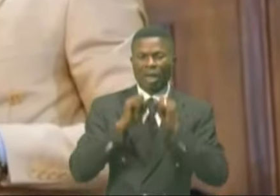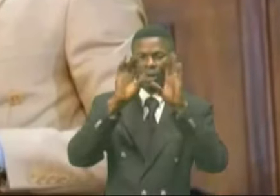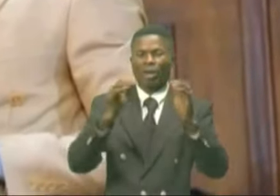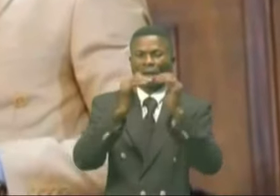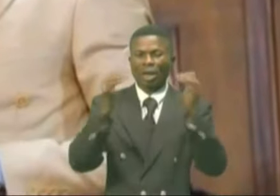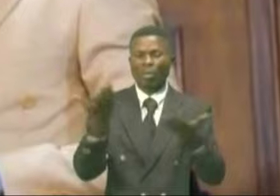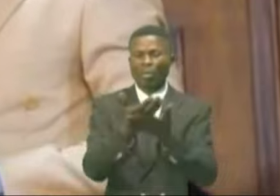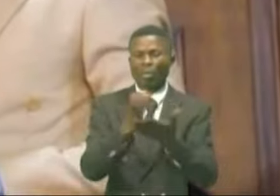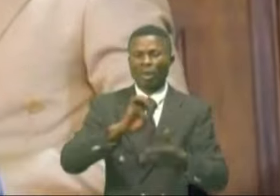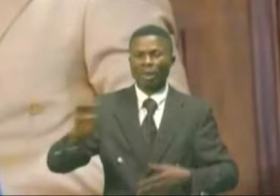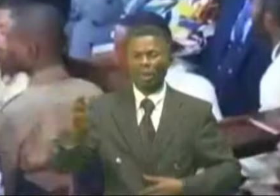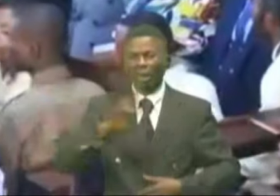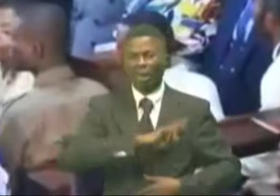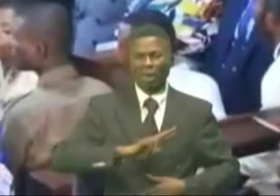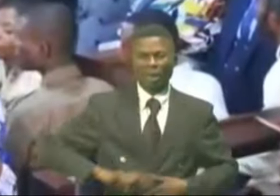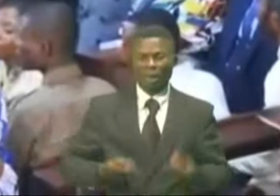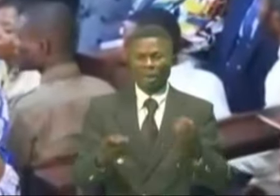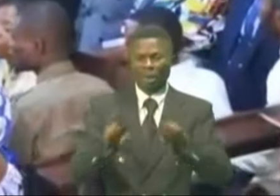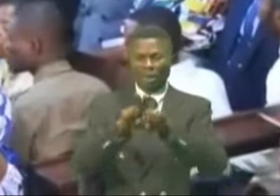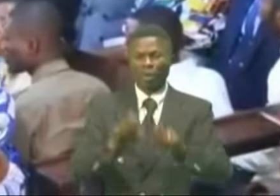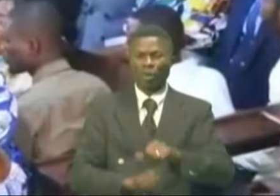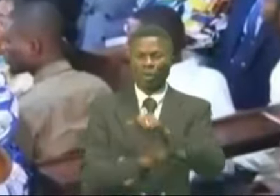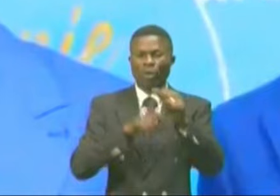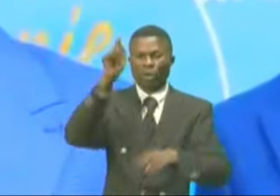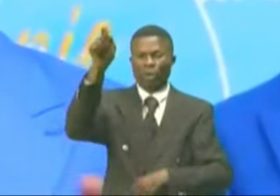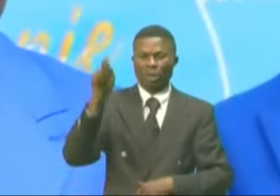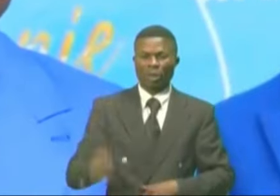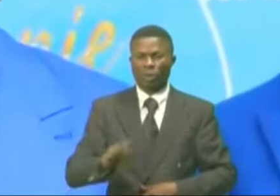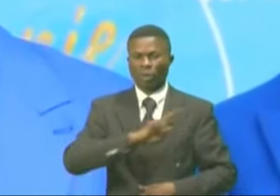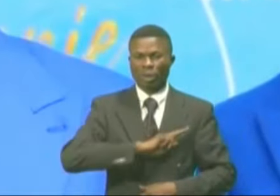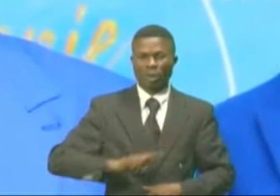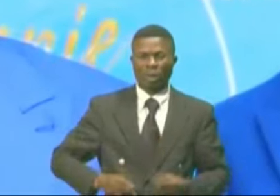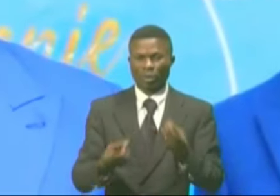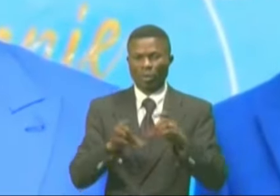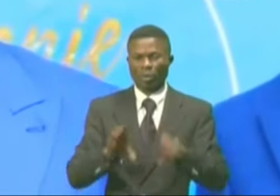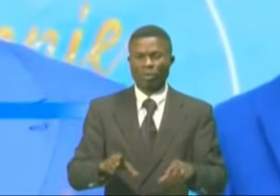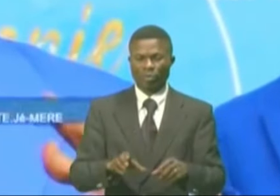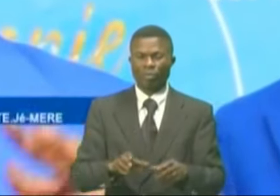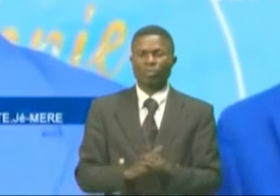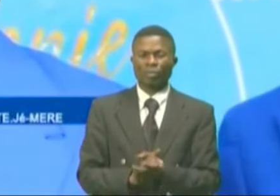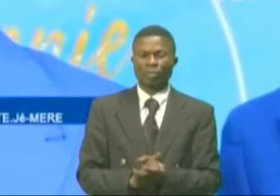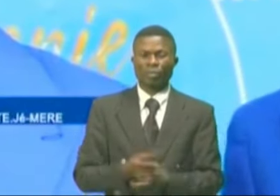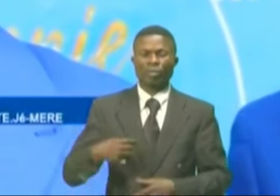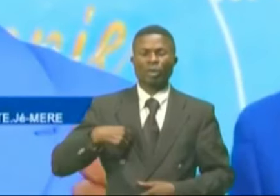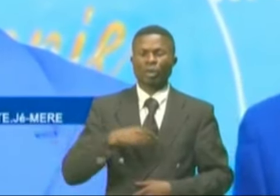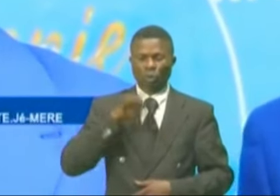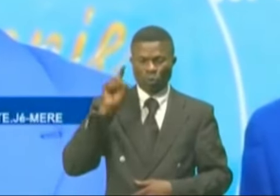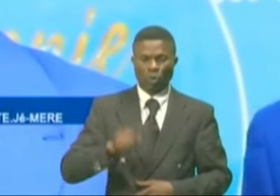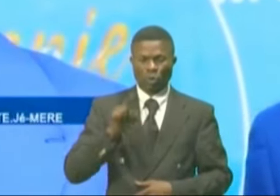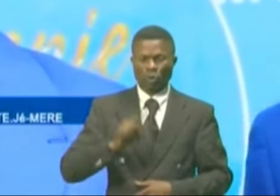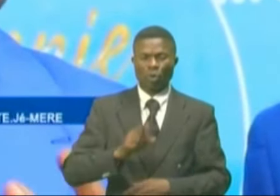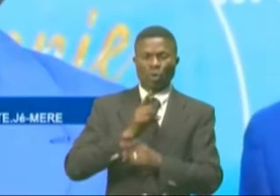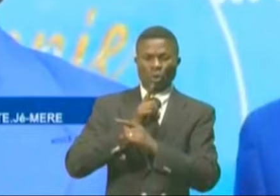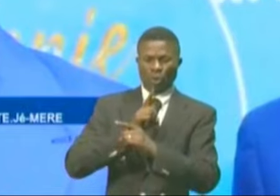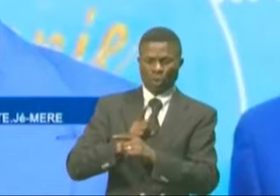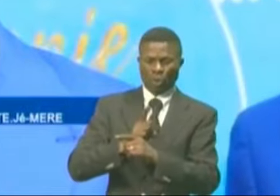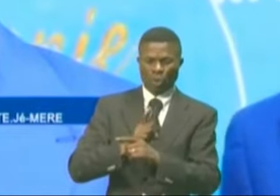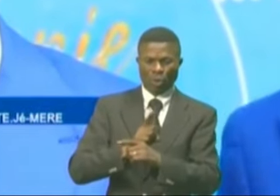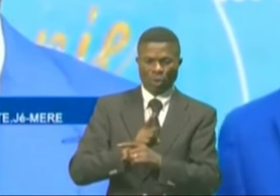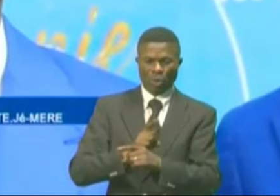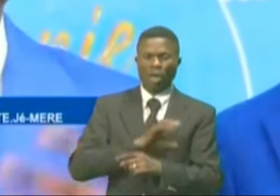l'est de la RDC et au soutien au FARDC. Nous sommes chrétiens, mais nous devons aussi garder cette